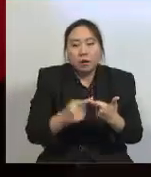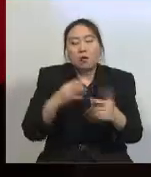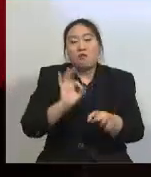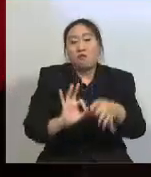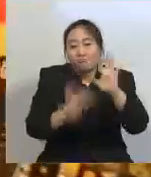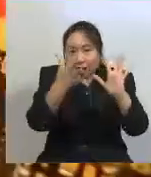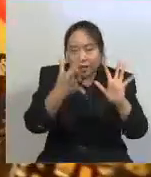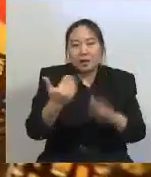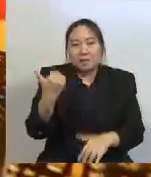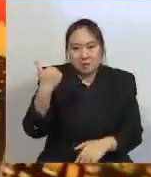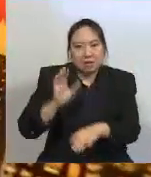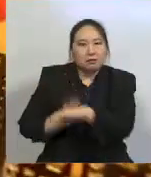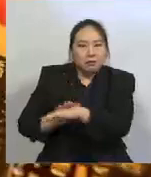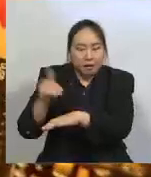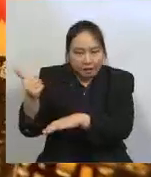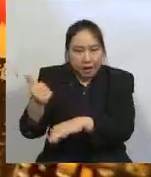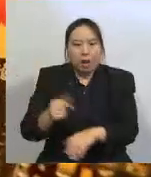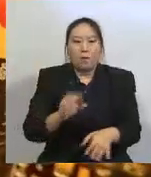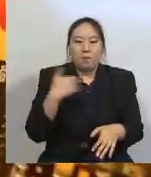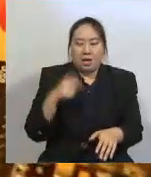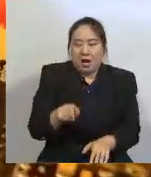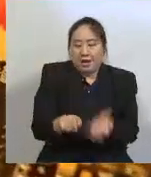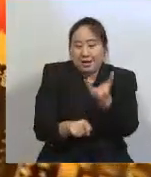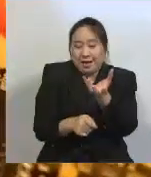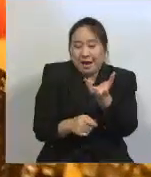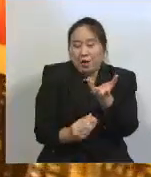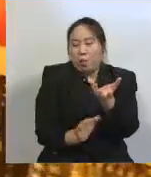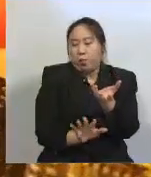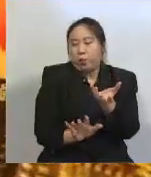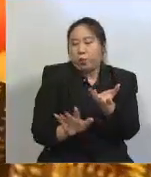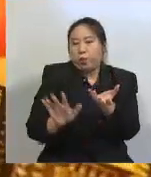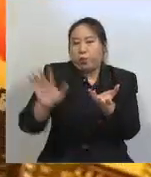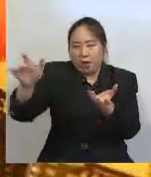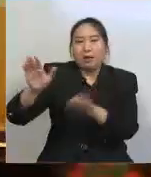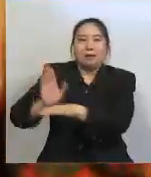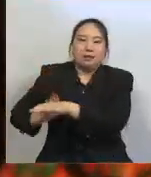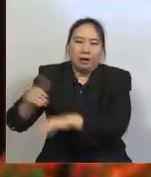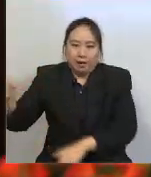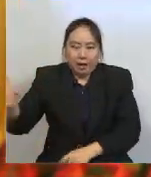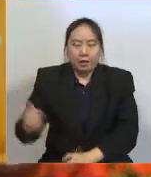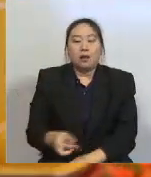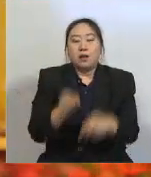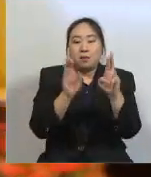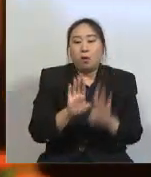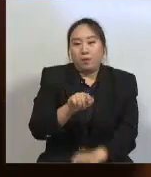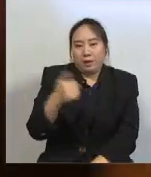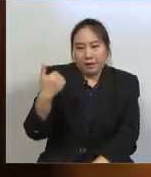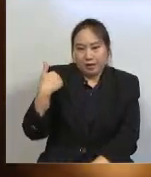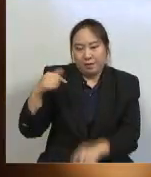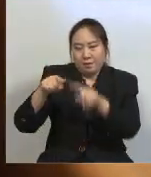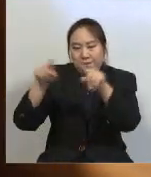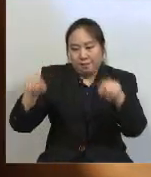เกิดแก๊สรั่วภายในบ้านก็แจ้งเตือนได้ค่ะโดยระบบดังกล่าวนะคะจะถูกควบคุมโดยบอร์ด